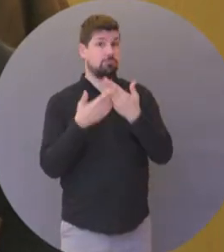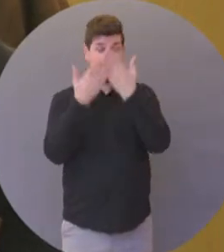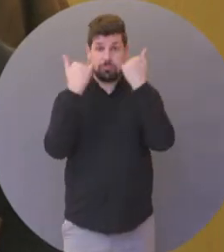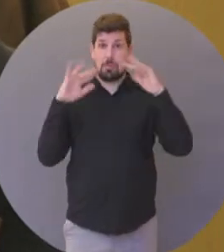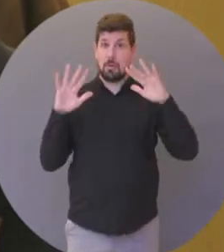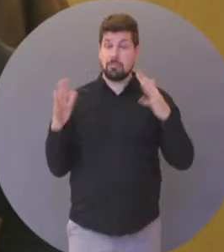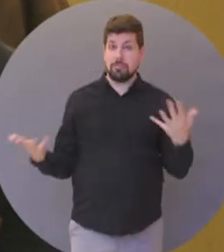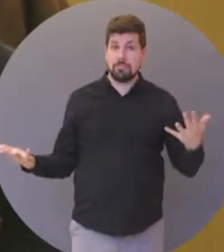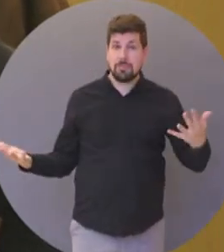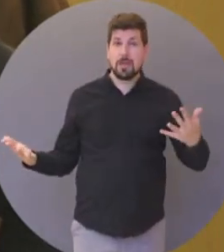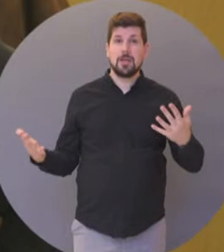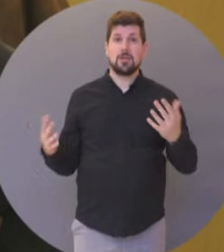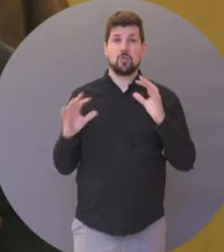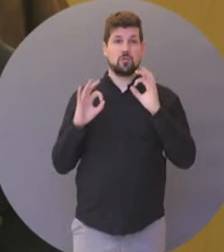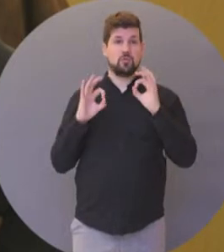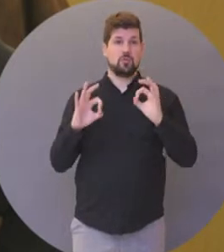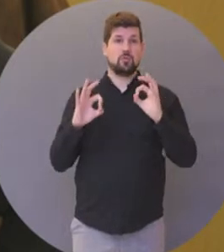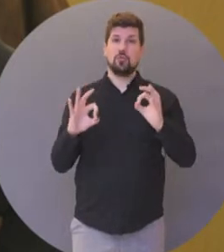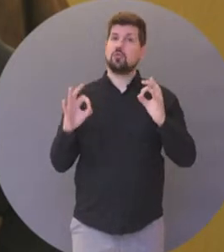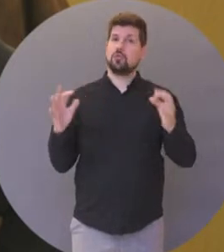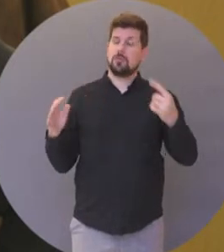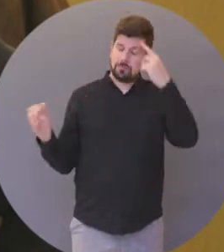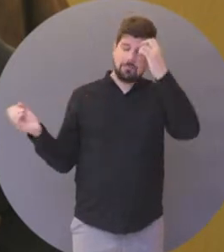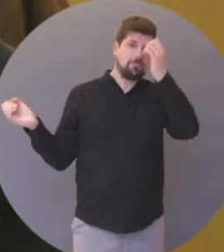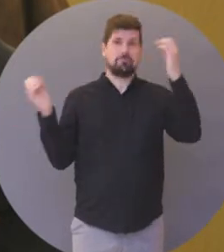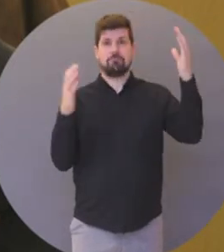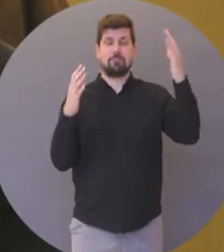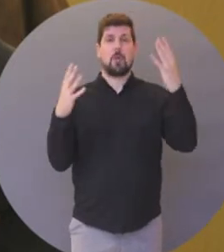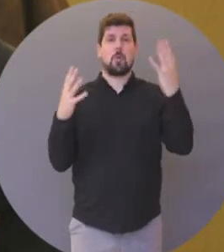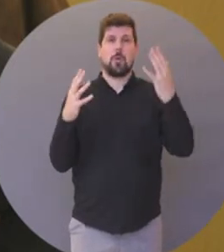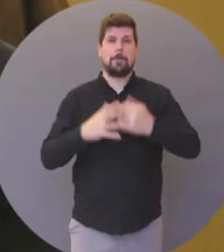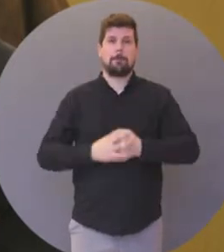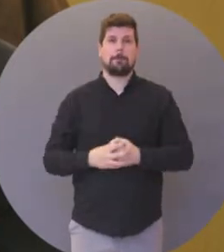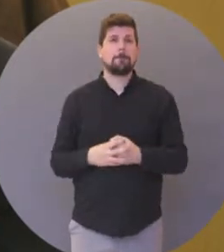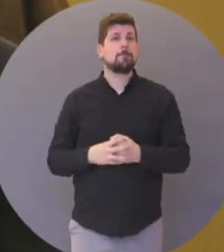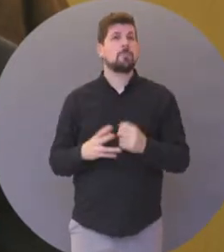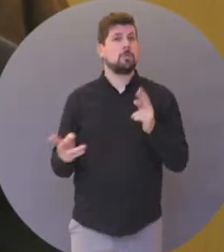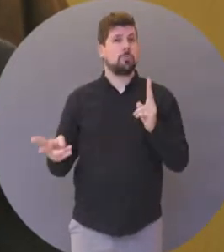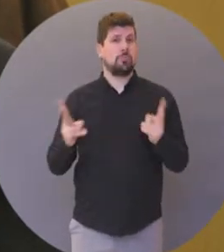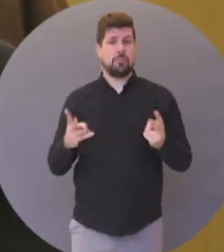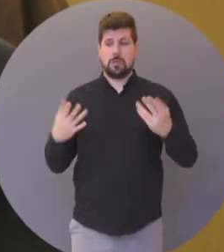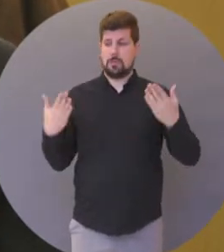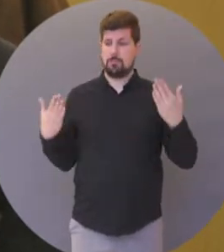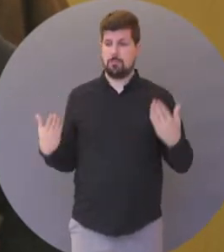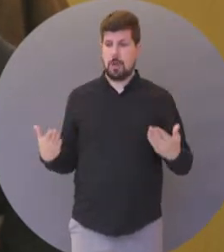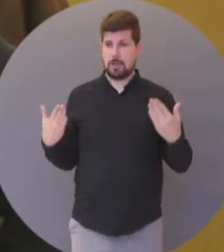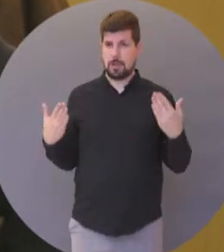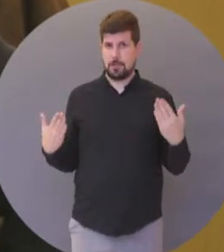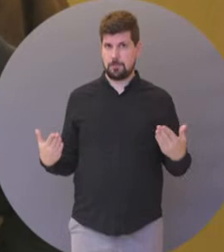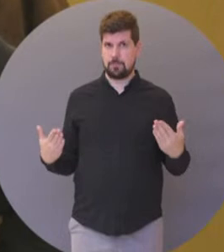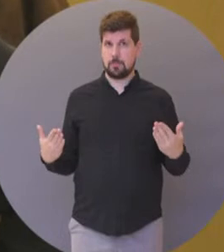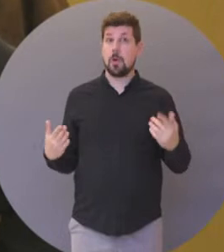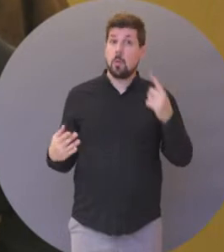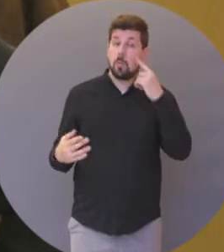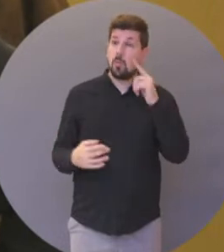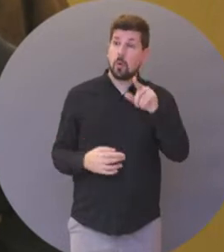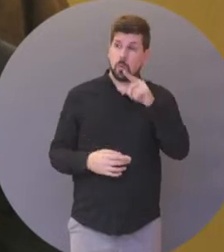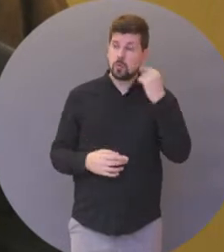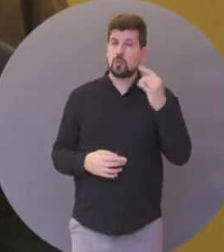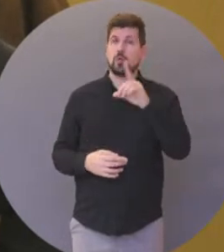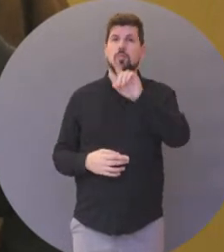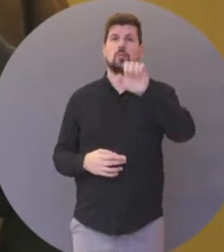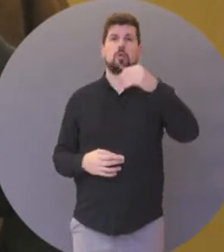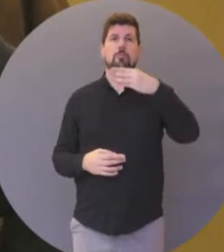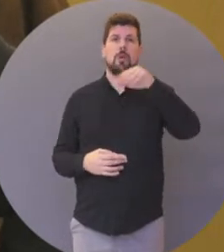ça m'a d'ailleurs fait penser qu'on était peut-être passé je dis ça pour Monsieur demasure mais